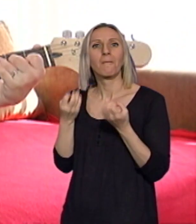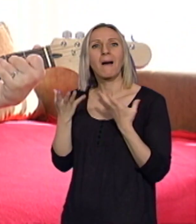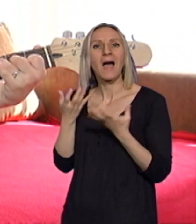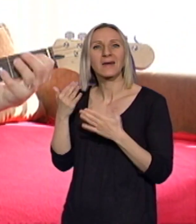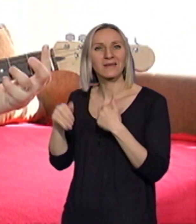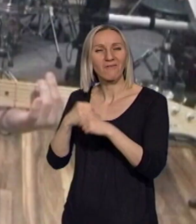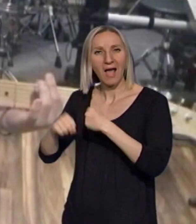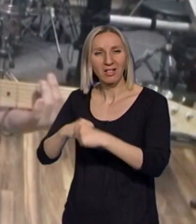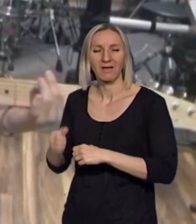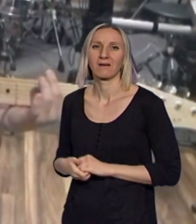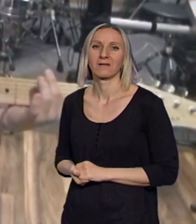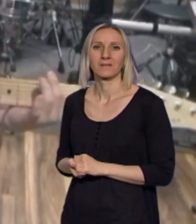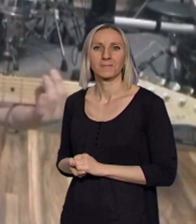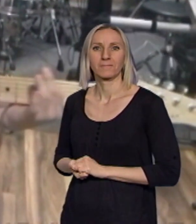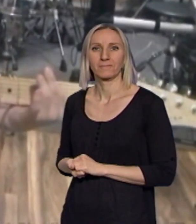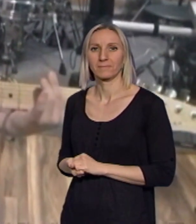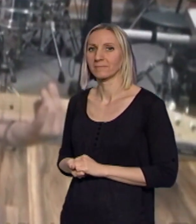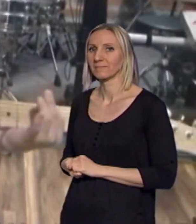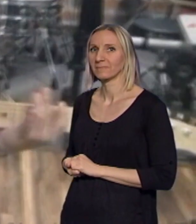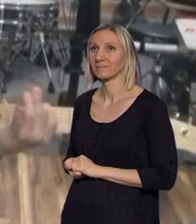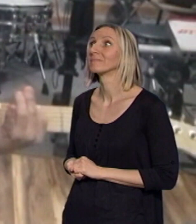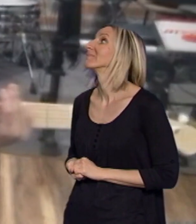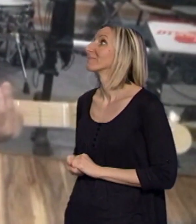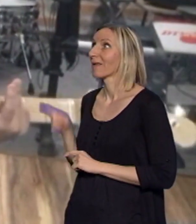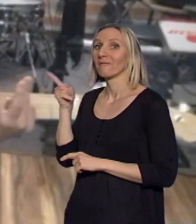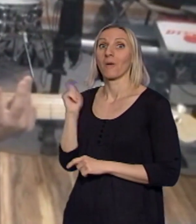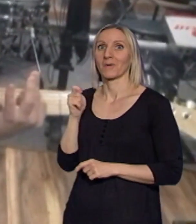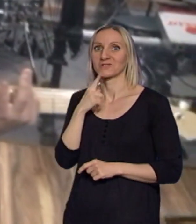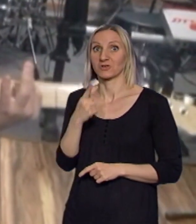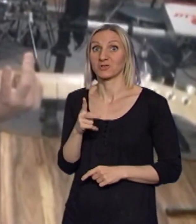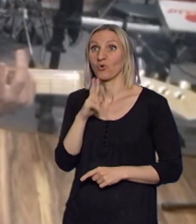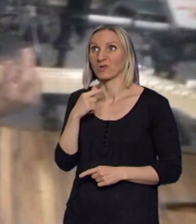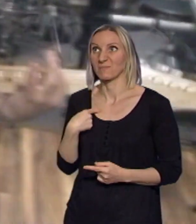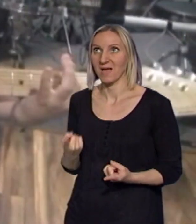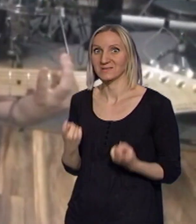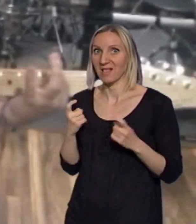Balak. Oj, sam ljak se. Ajmo. G,